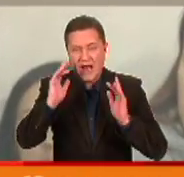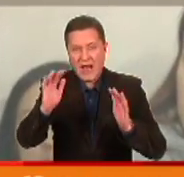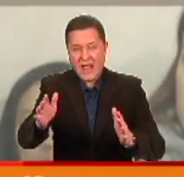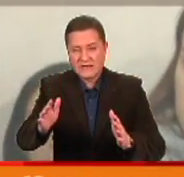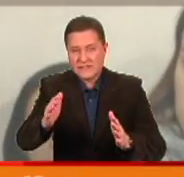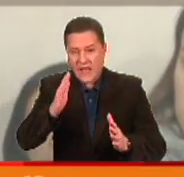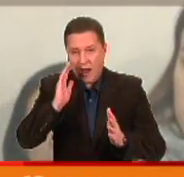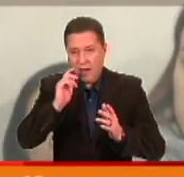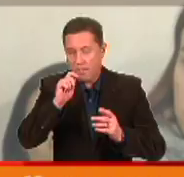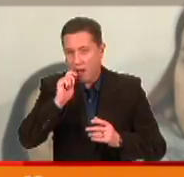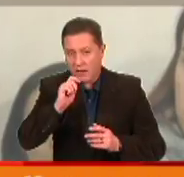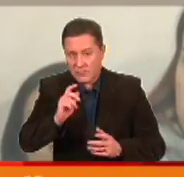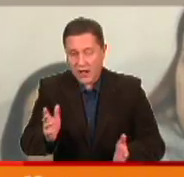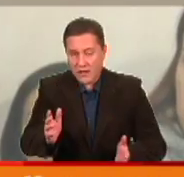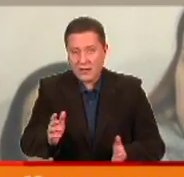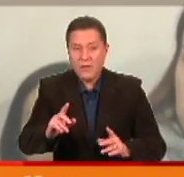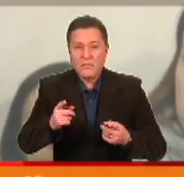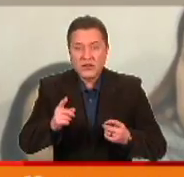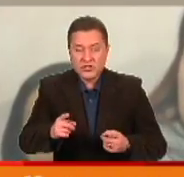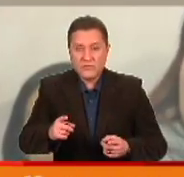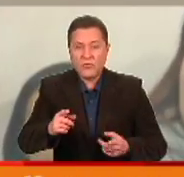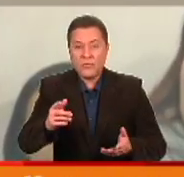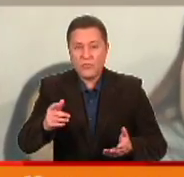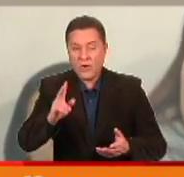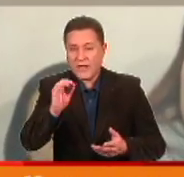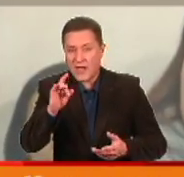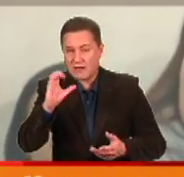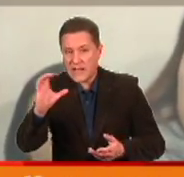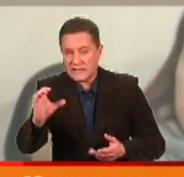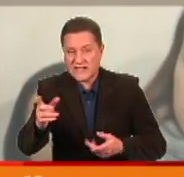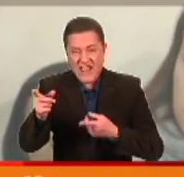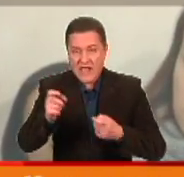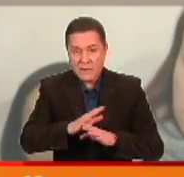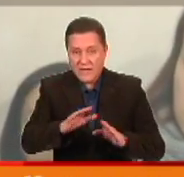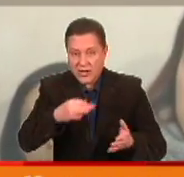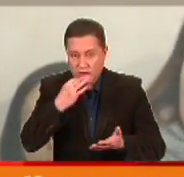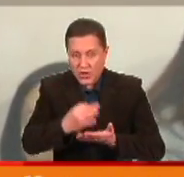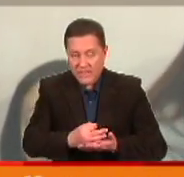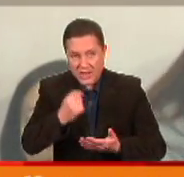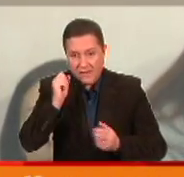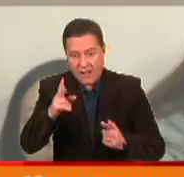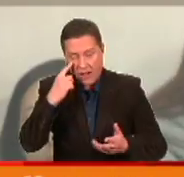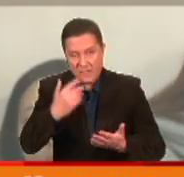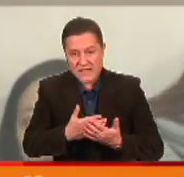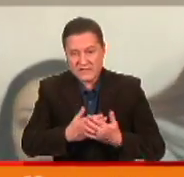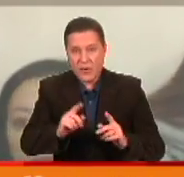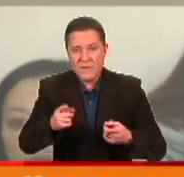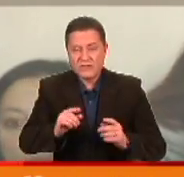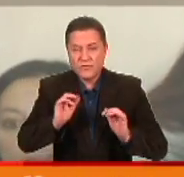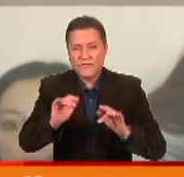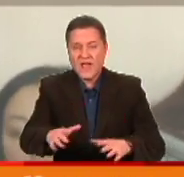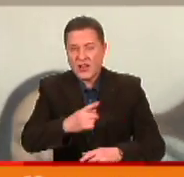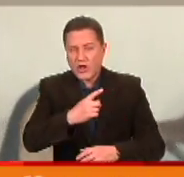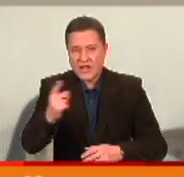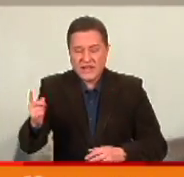схеми випав секретар горсовєта при Михайлу Марковичу Геннадій Кернес? Чому він не привлечений як підозрюваний? Чому він проходить діло,